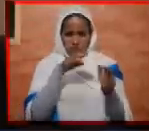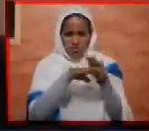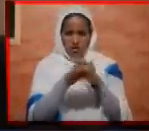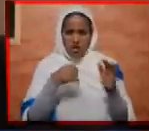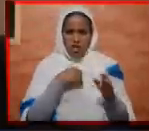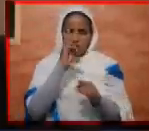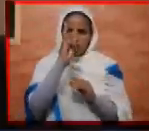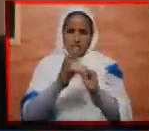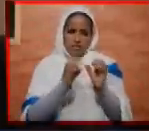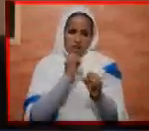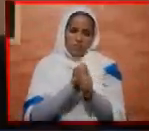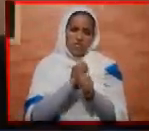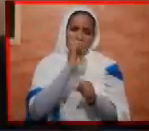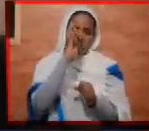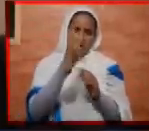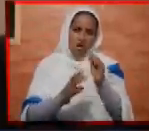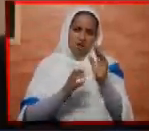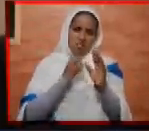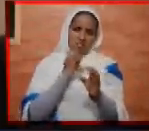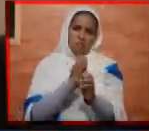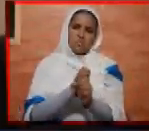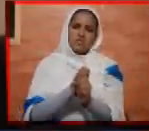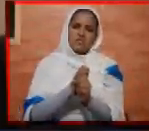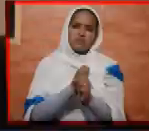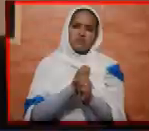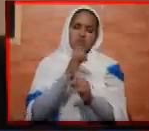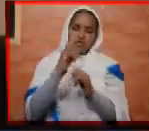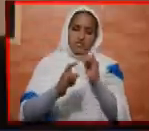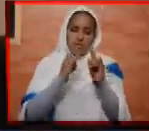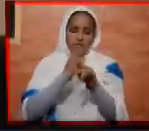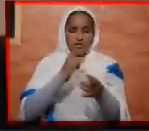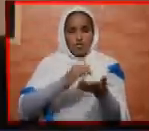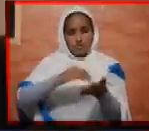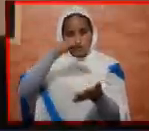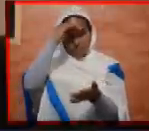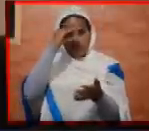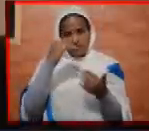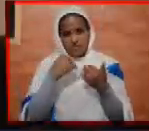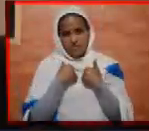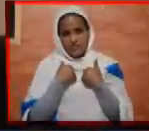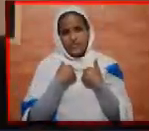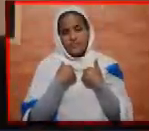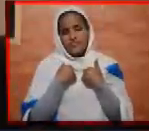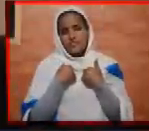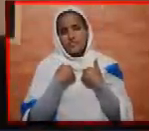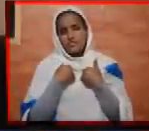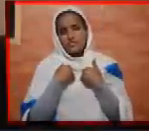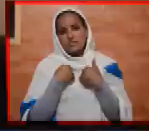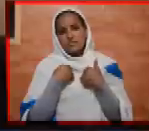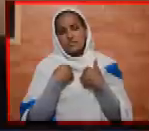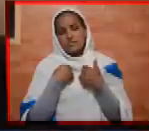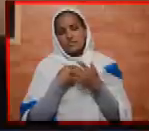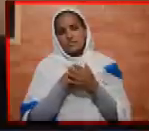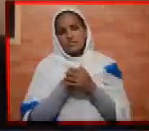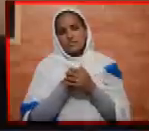የሚያመጡት። ጨርሰውም ስራ ካያዙ በኋላ በግንዛቤ በጣም ይለያያሉ። ግዕዝ ትምህርት ተምሮ